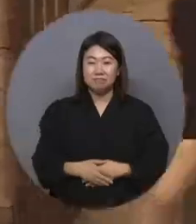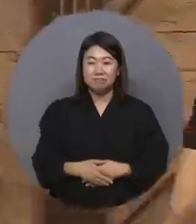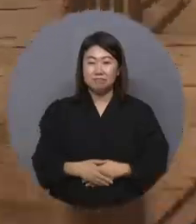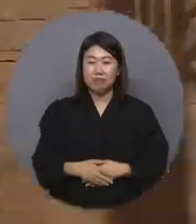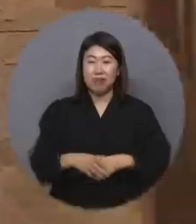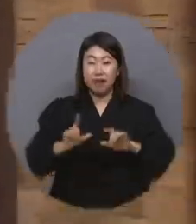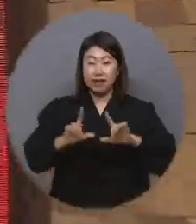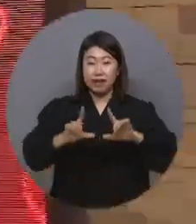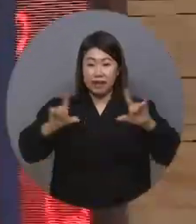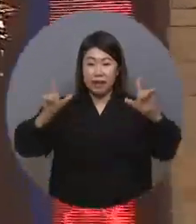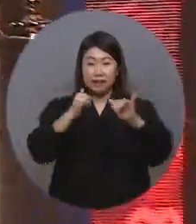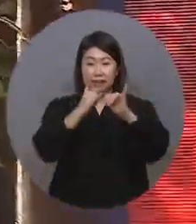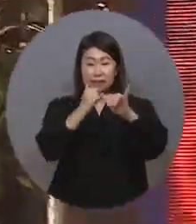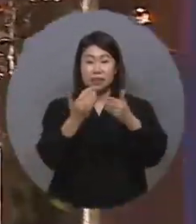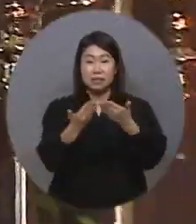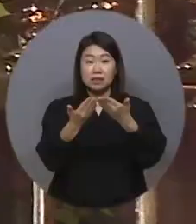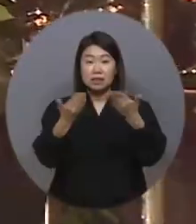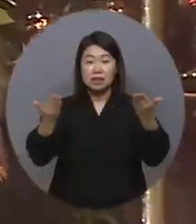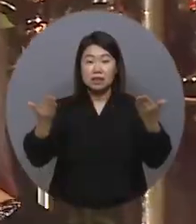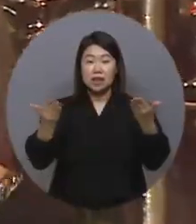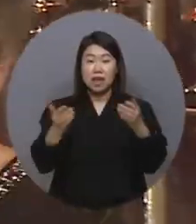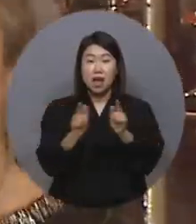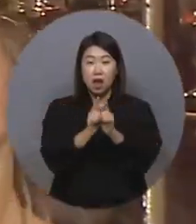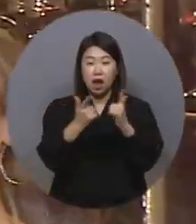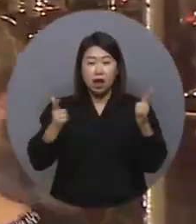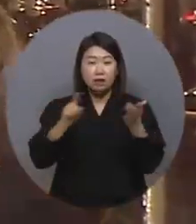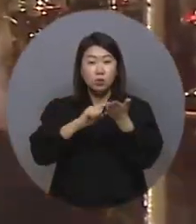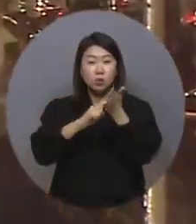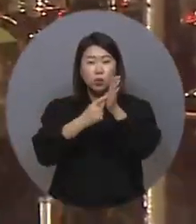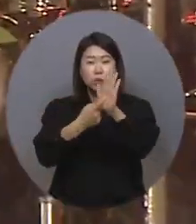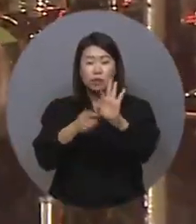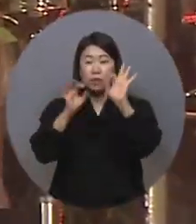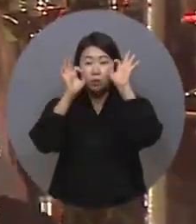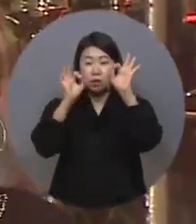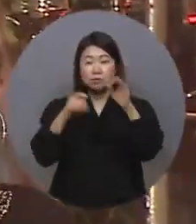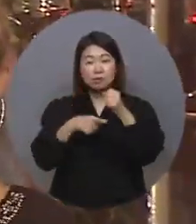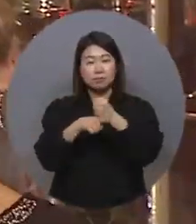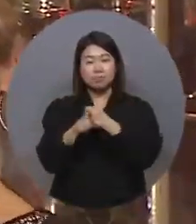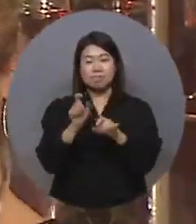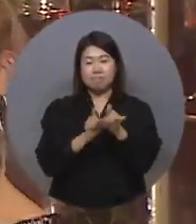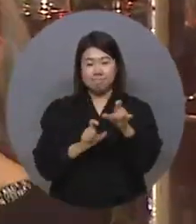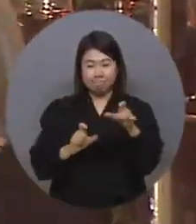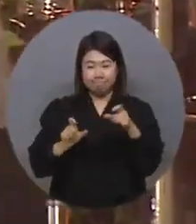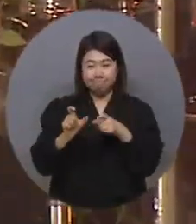한편 이날 시상식에서는 수상자들의 다채로운 공연이 이어지며 의미를 더했습니다.